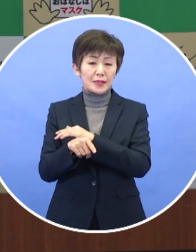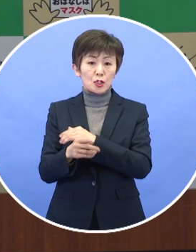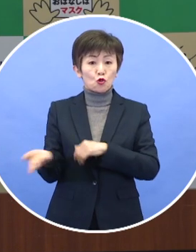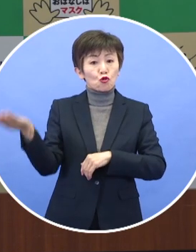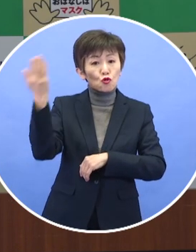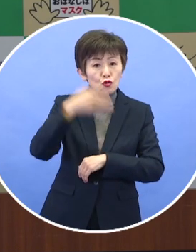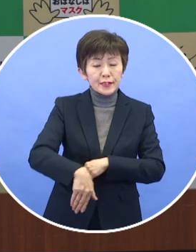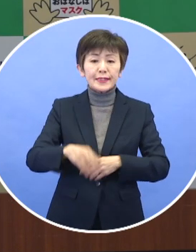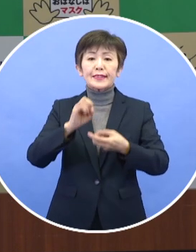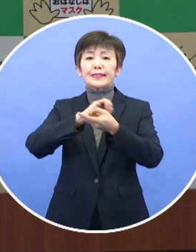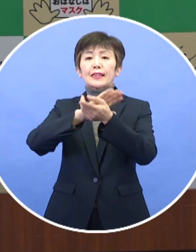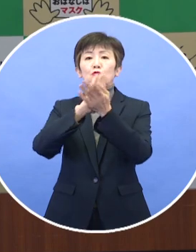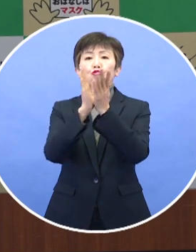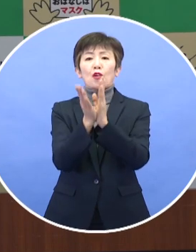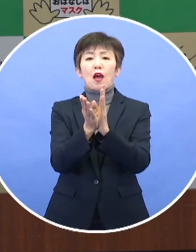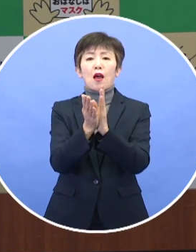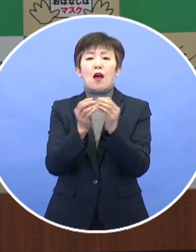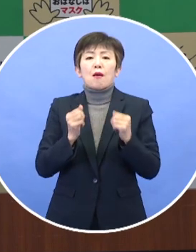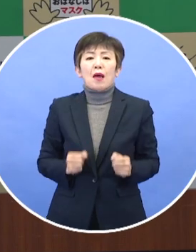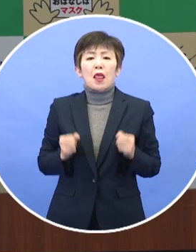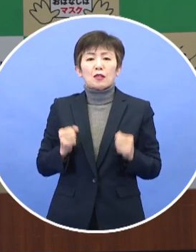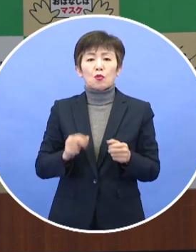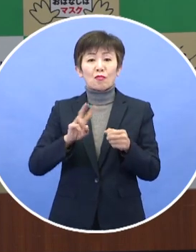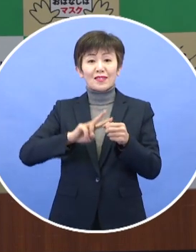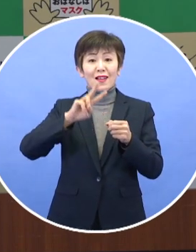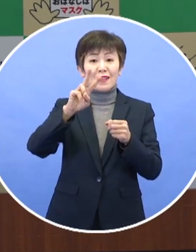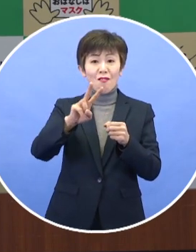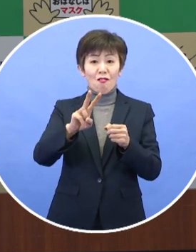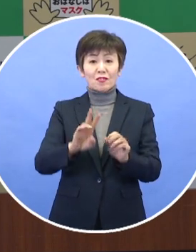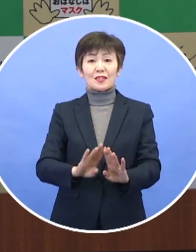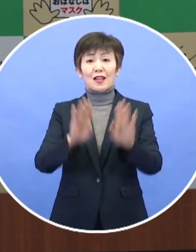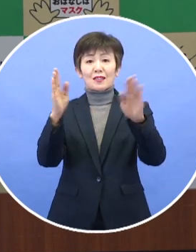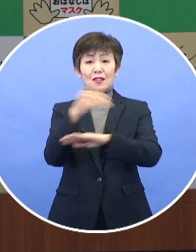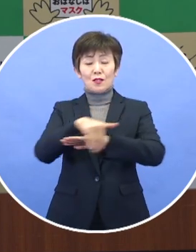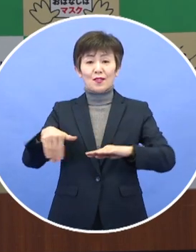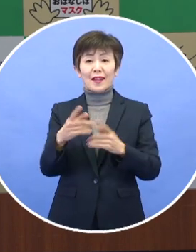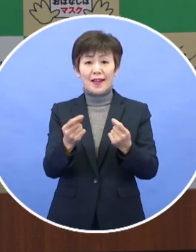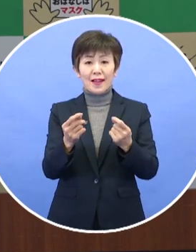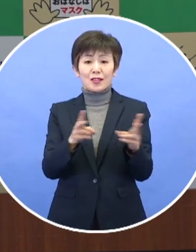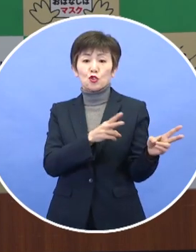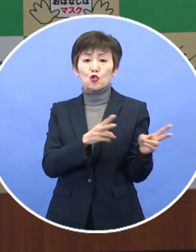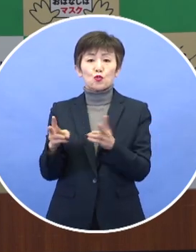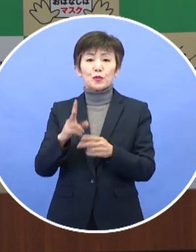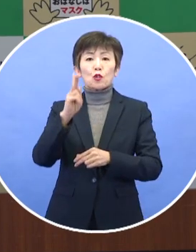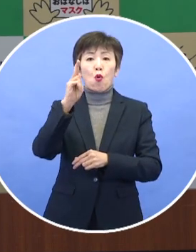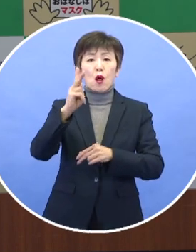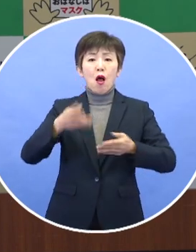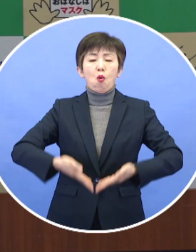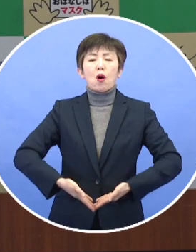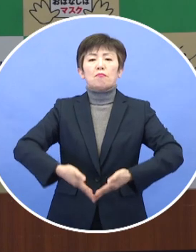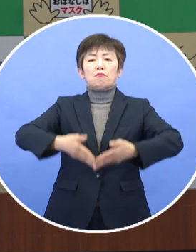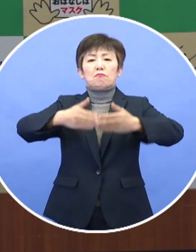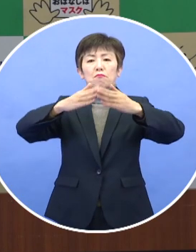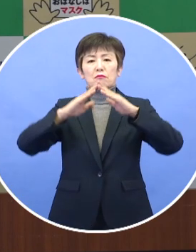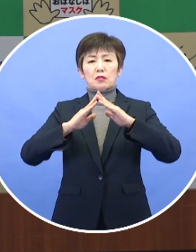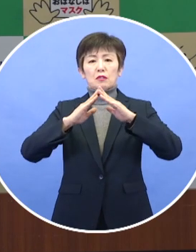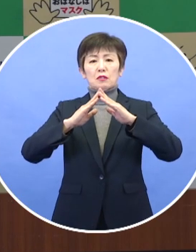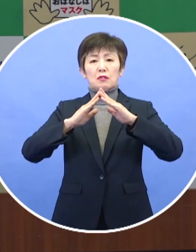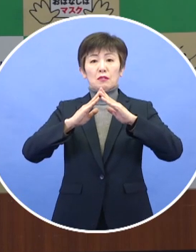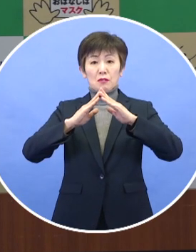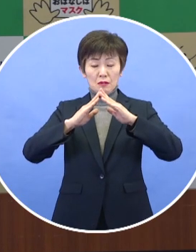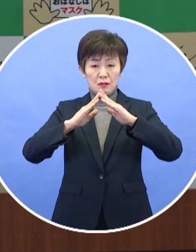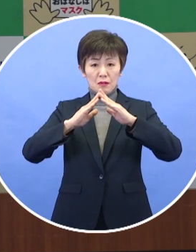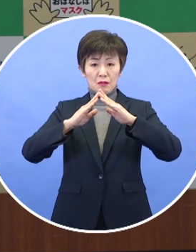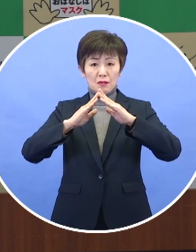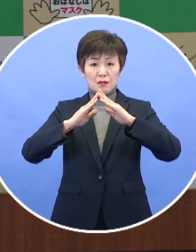マラソン、これも2年後に初開催ということで、準備の課を新設をいたしまして、準備と